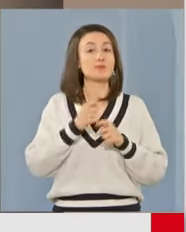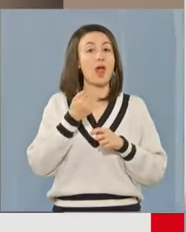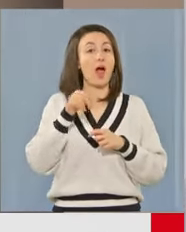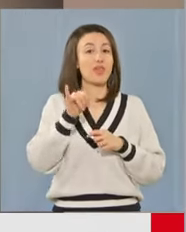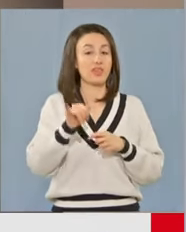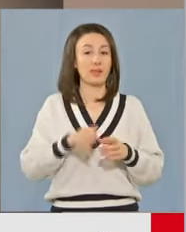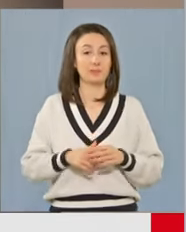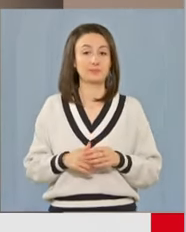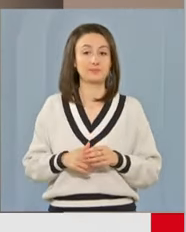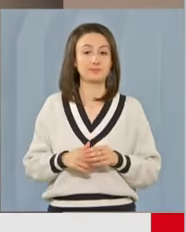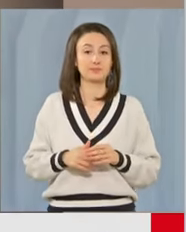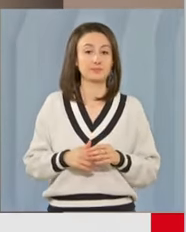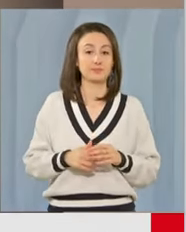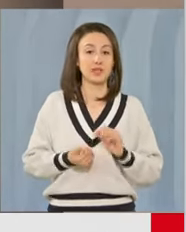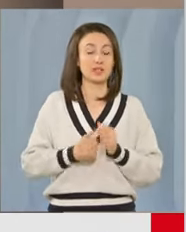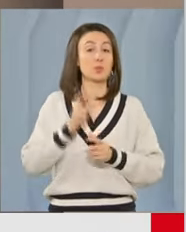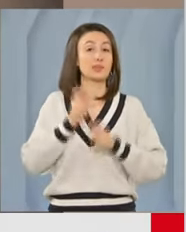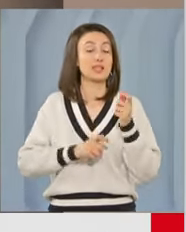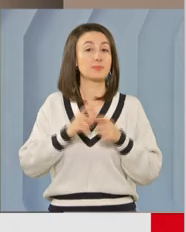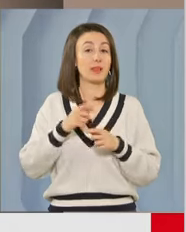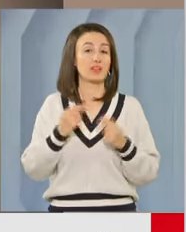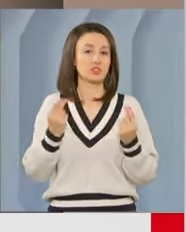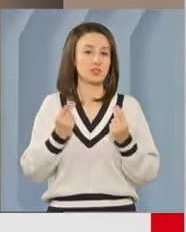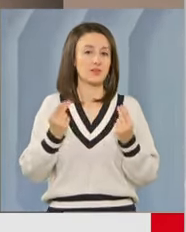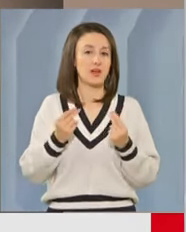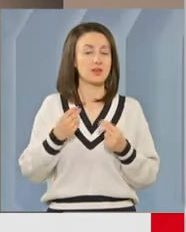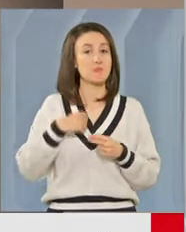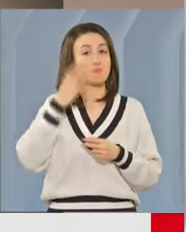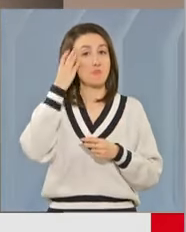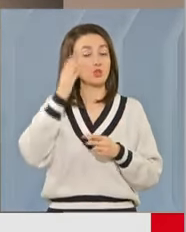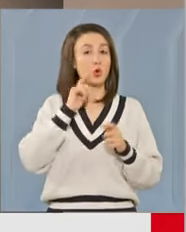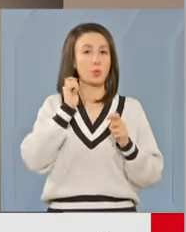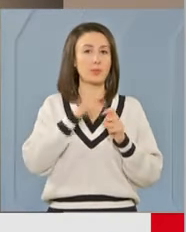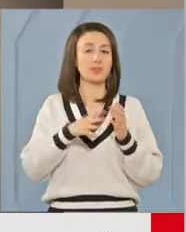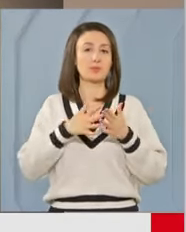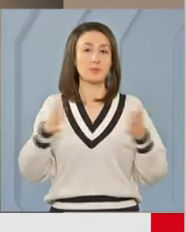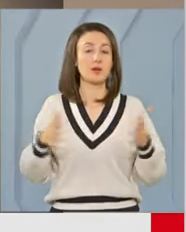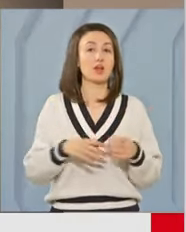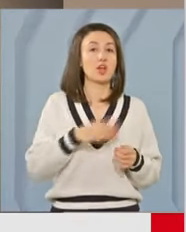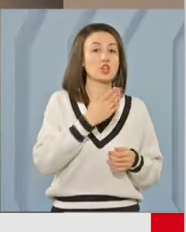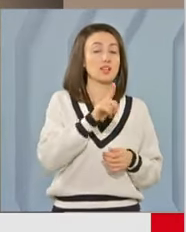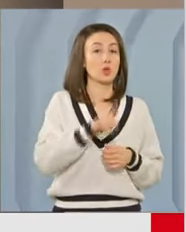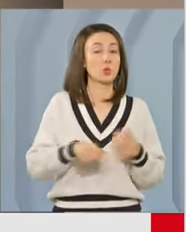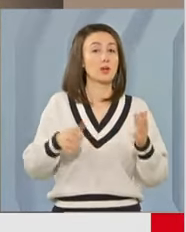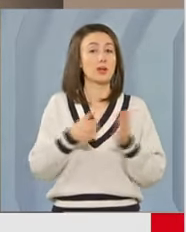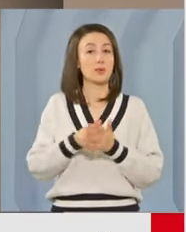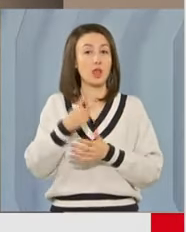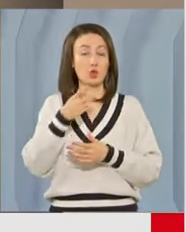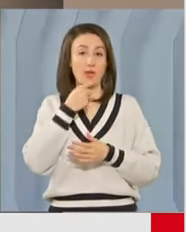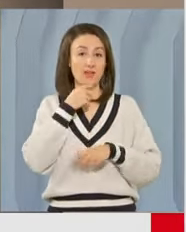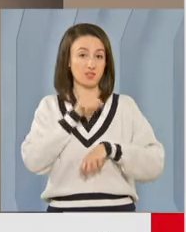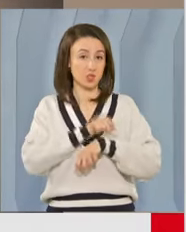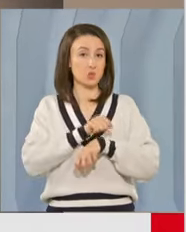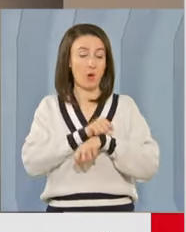inteligența artificială sau despre ipostaze imaginare cu pedepse mari de la șase luni la doi ani de